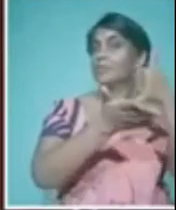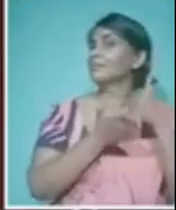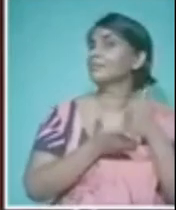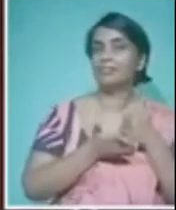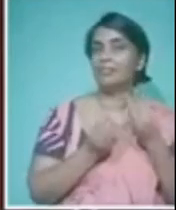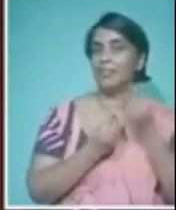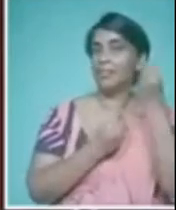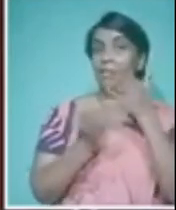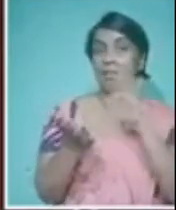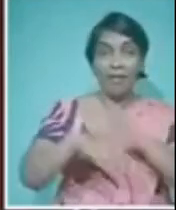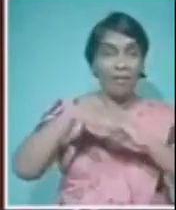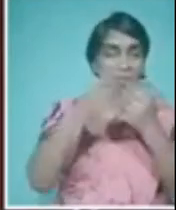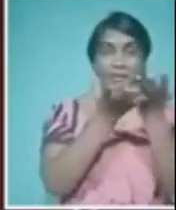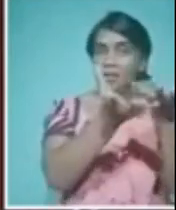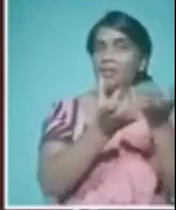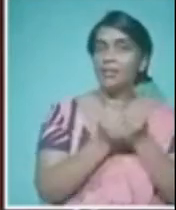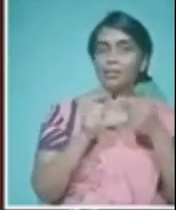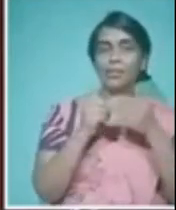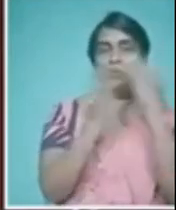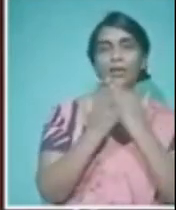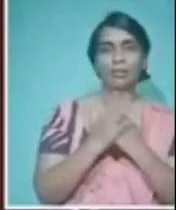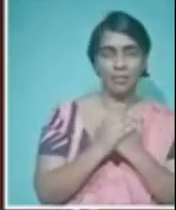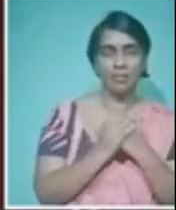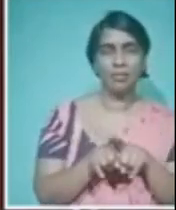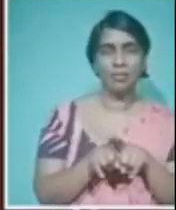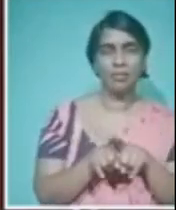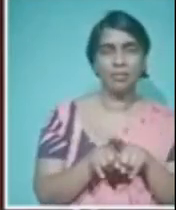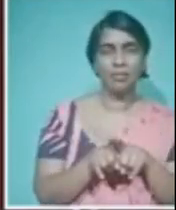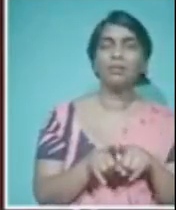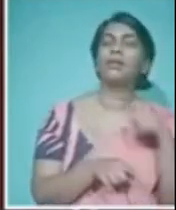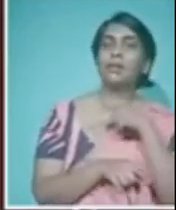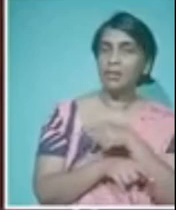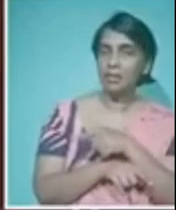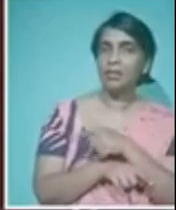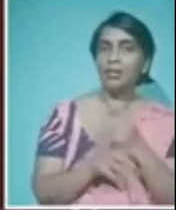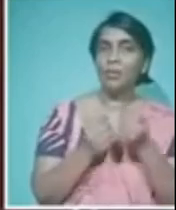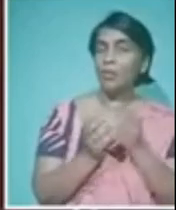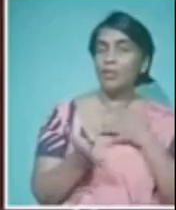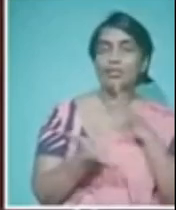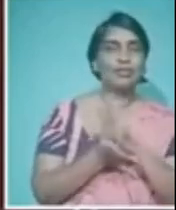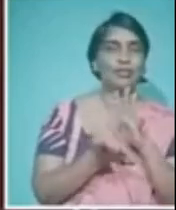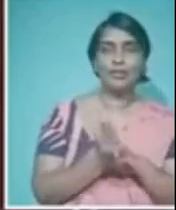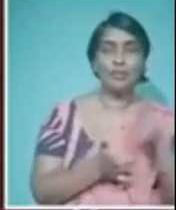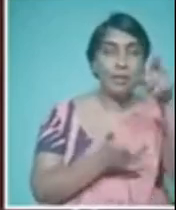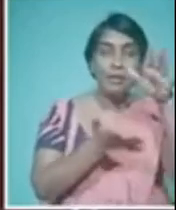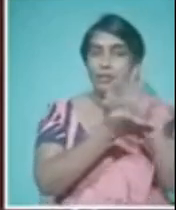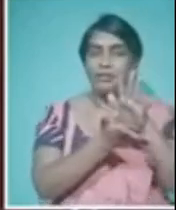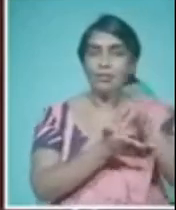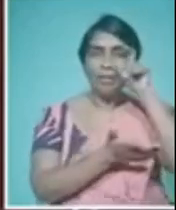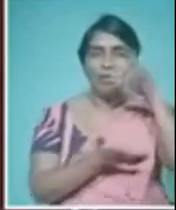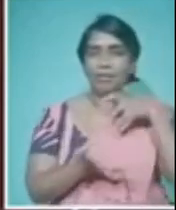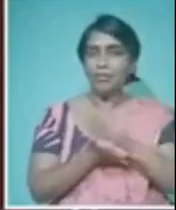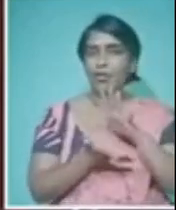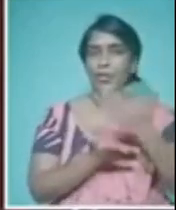සම්මානය ඔවුන්ගේ අද්දකෙන් ගන්න ඒ අවස්ථාව හිමි කරලා දෙන්න තිබ්බා. ඒකටවත් තමන් සතුරු නෑ. අනේකාගේ සතුරු දිහා බැලලා